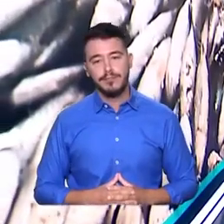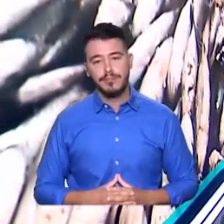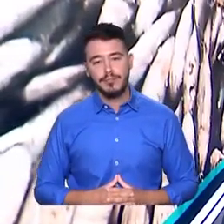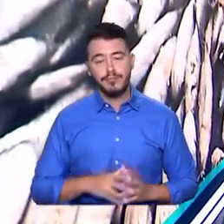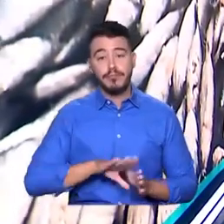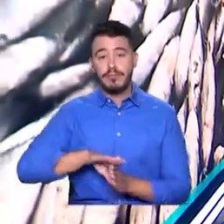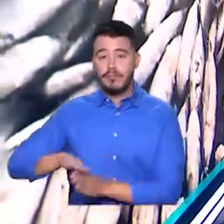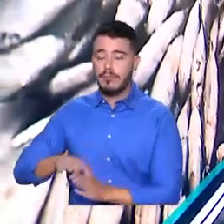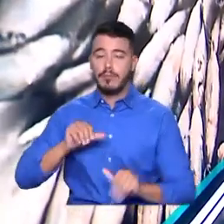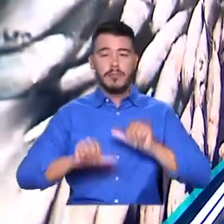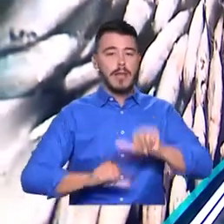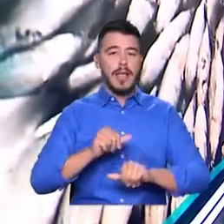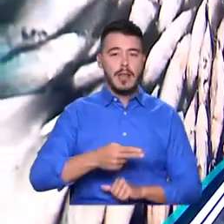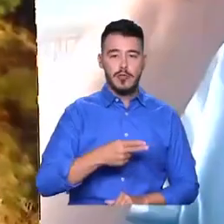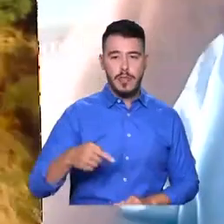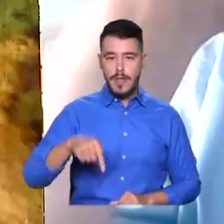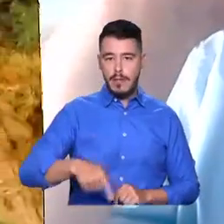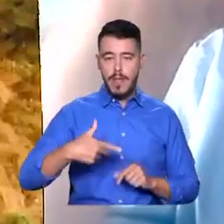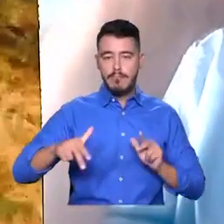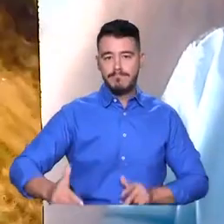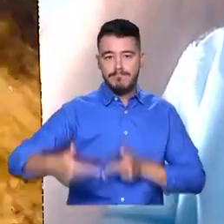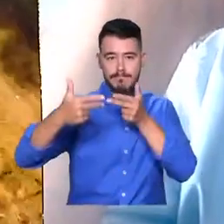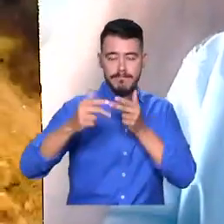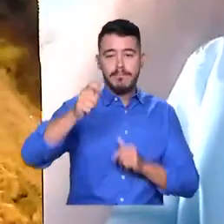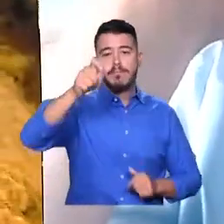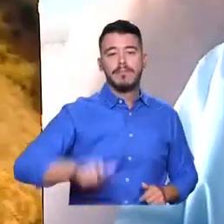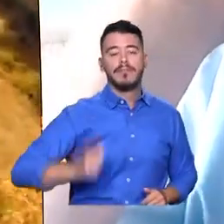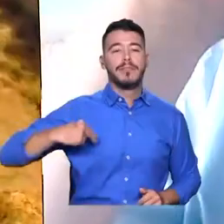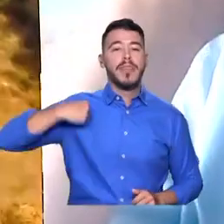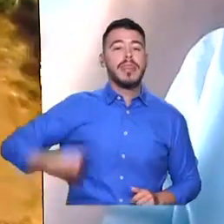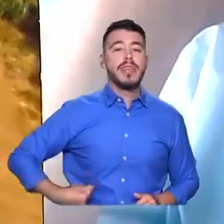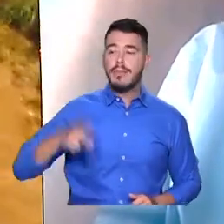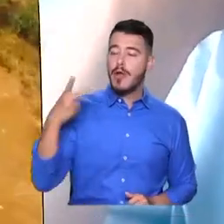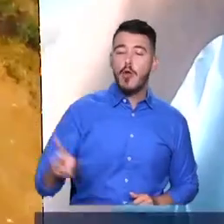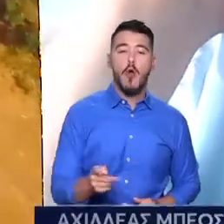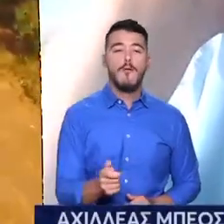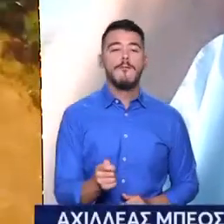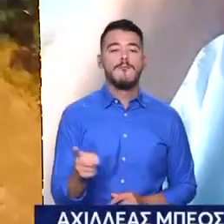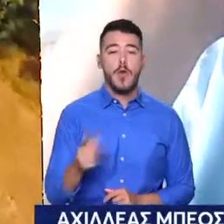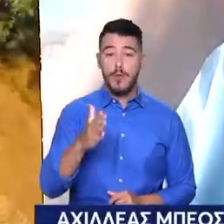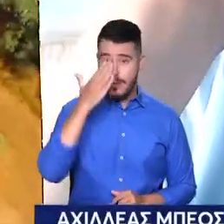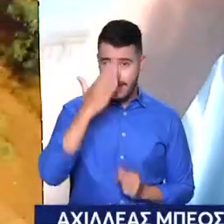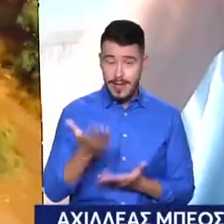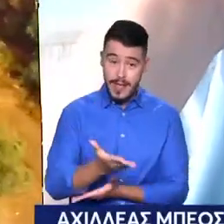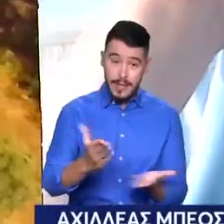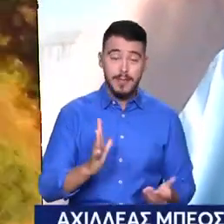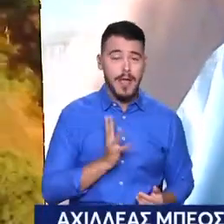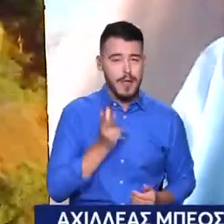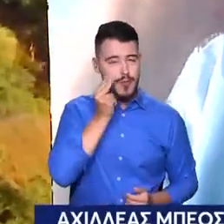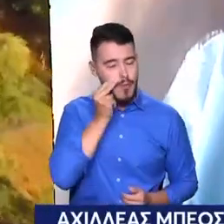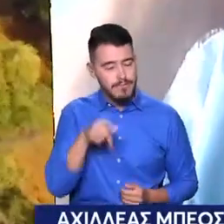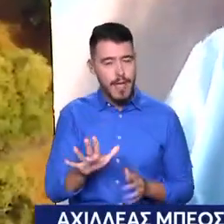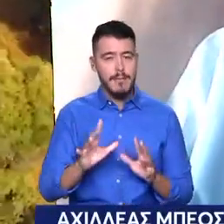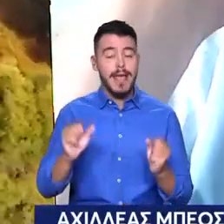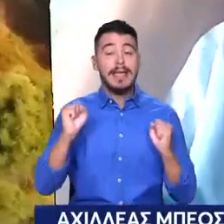Θα καλησπέρισω τον Δήμαρχο του Βόλου, τον κύριο Πέο που είναι μαζί μας. Καλησπέρα, καλησπέρα Δήμαρχε. Καλησπέρα κύριε Ευαγγελάτου και στους τηλεθεατές σας. Καλησπέρα και